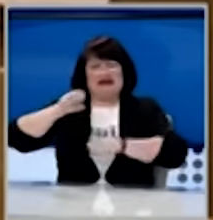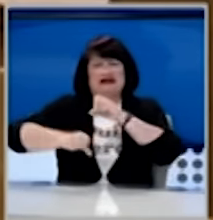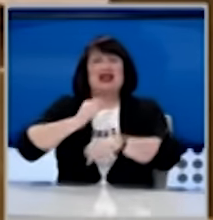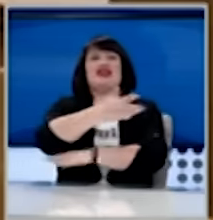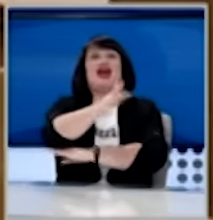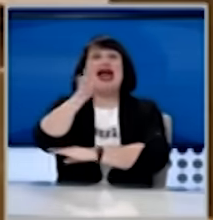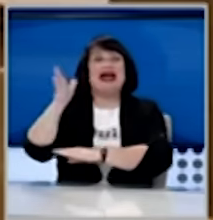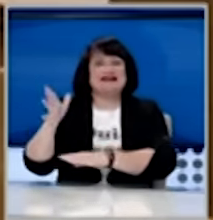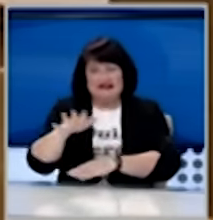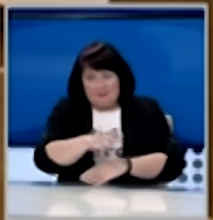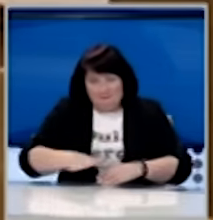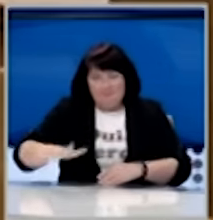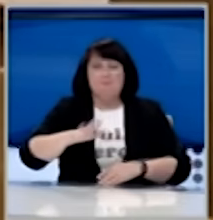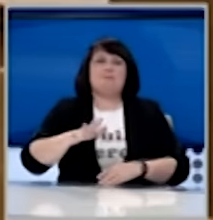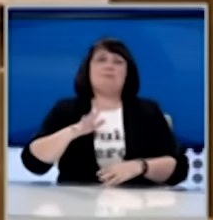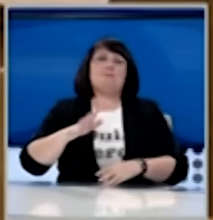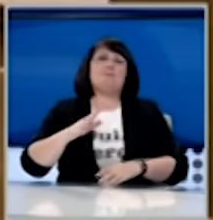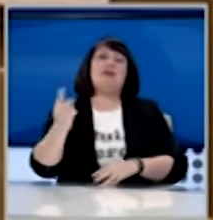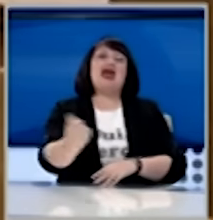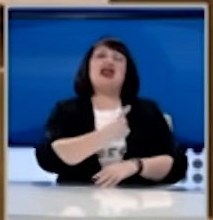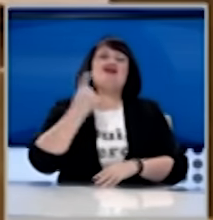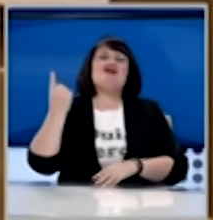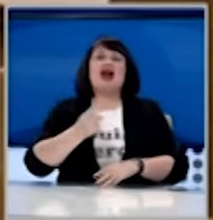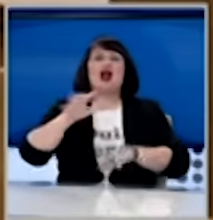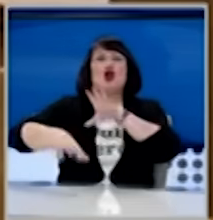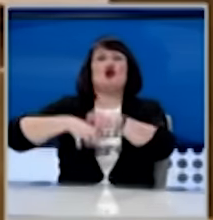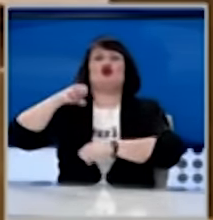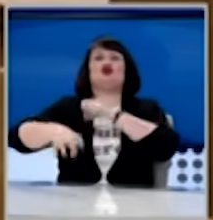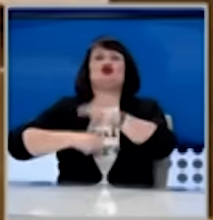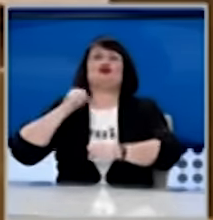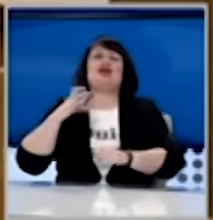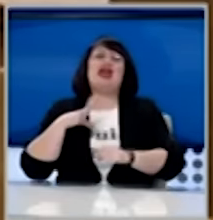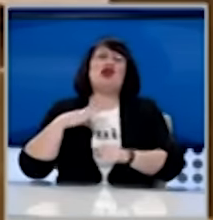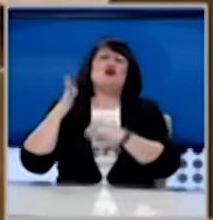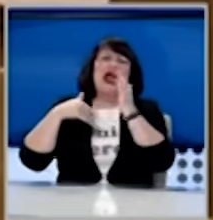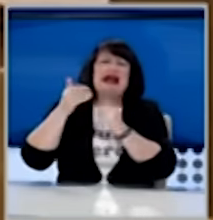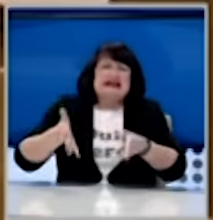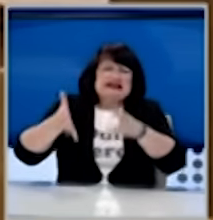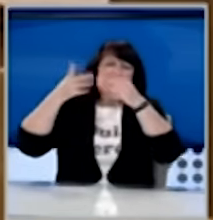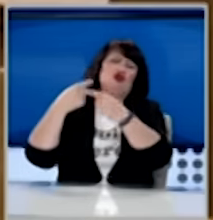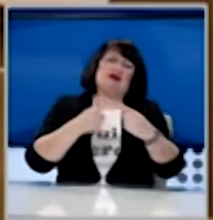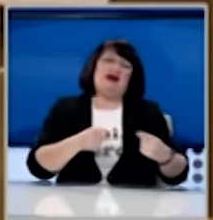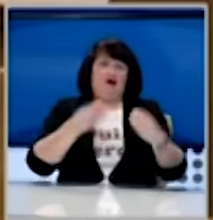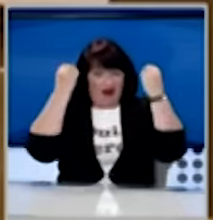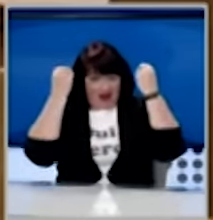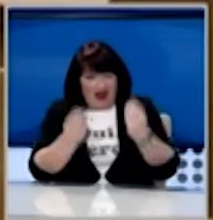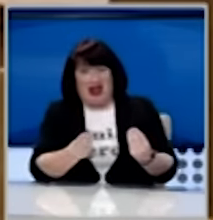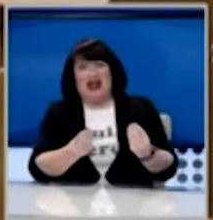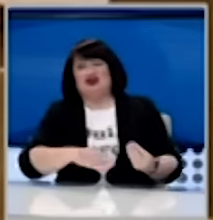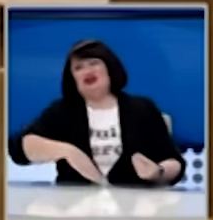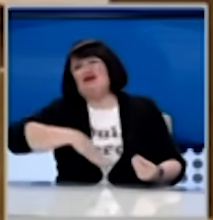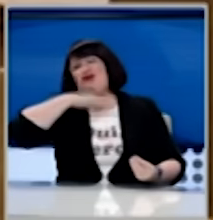δάση και το περιβάλλον για τα αδηφάγα εκμεταλλευτικό τους σχέδια έλεος σας